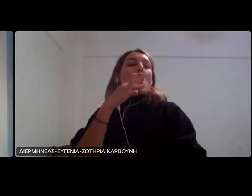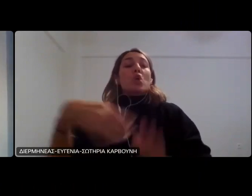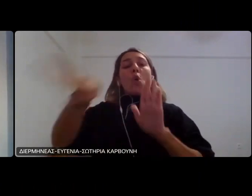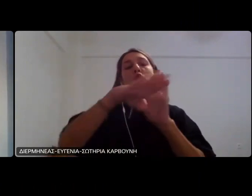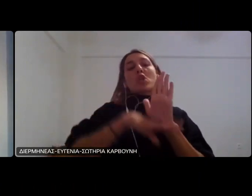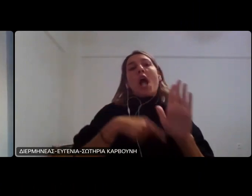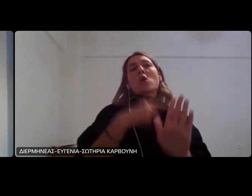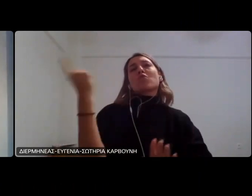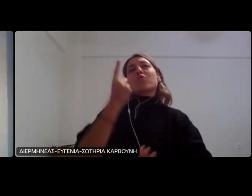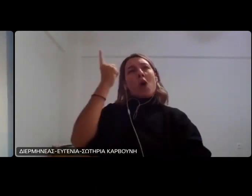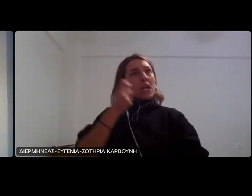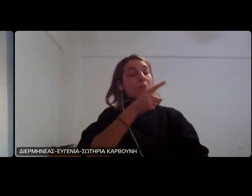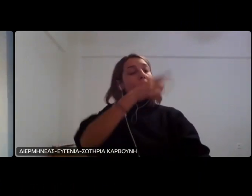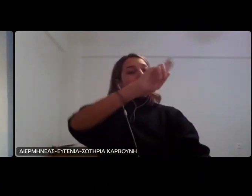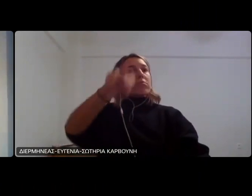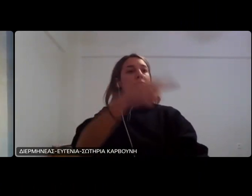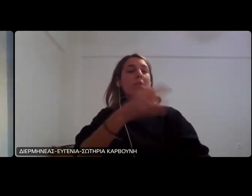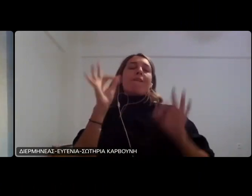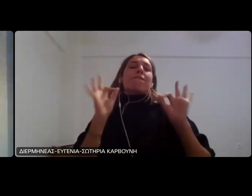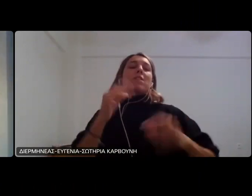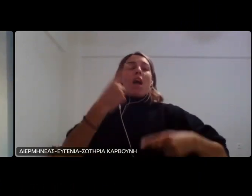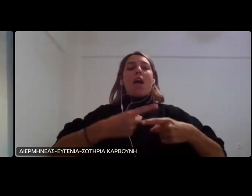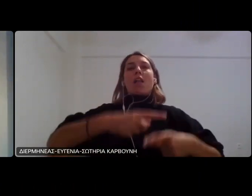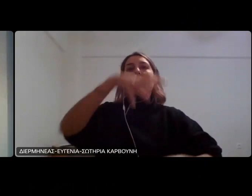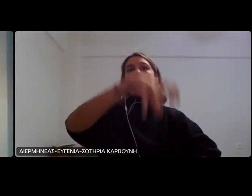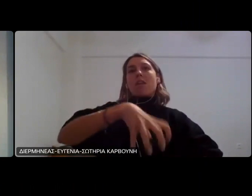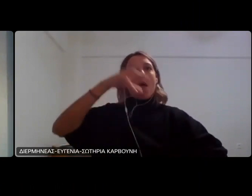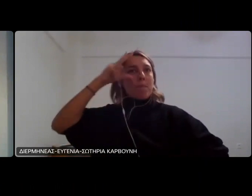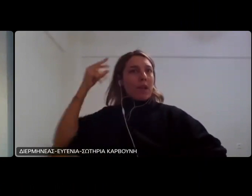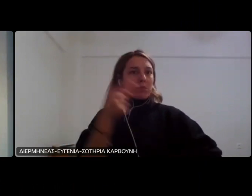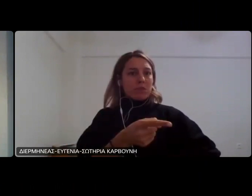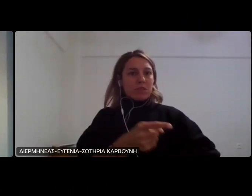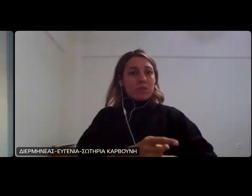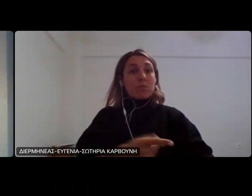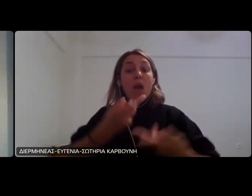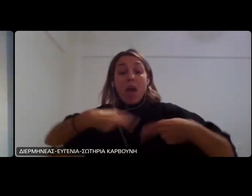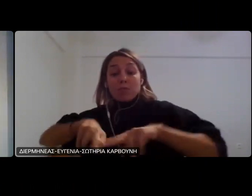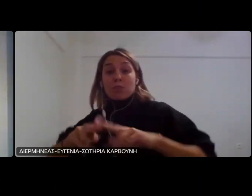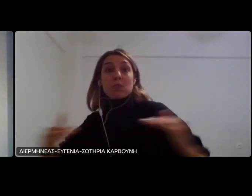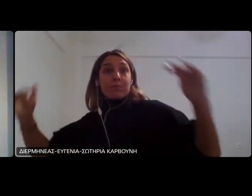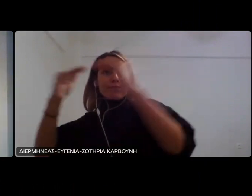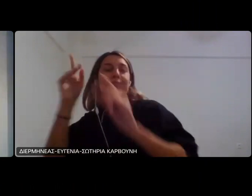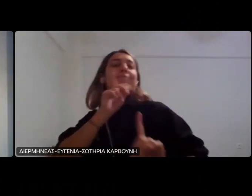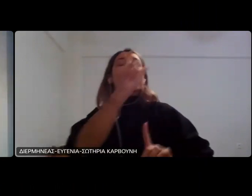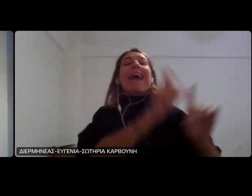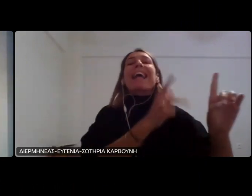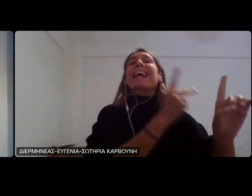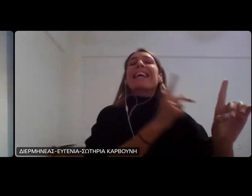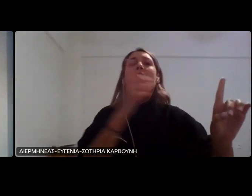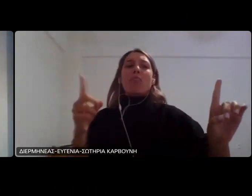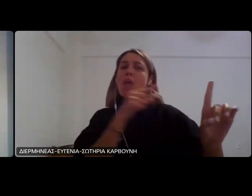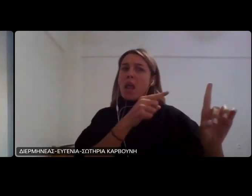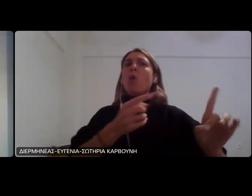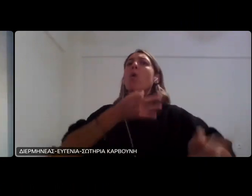κανόνες. Και βέβαια τα ελληνικά πανεπιστήμια σήμερα, που οι Επιτροπές Ισότητας, θα μας πει και η Κατερίνα η Δαλακούρα, έχουν αυτό το